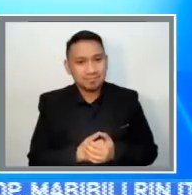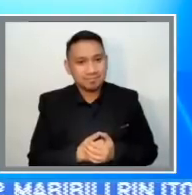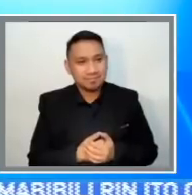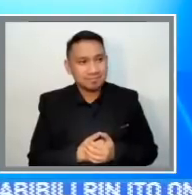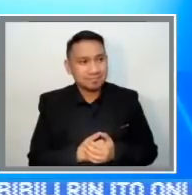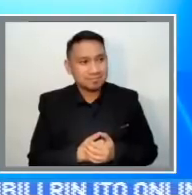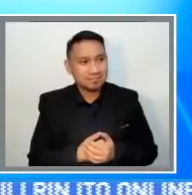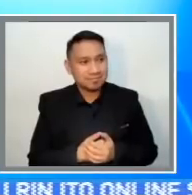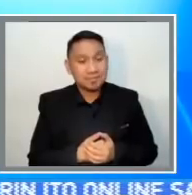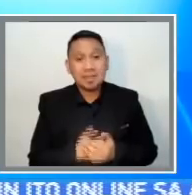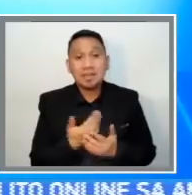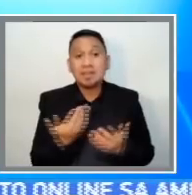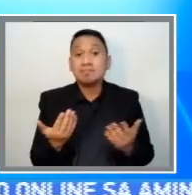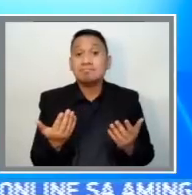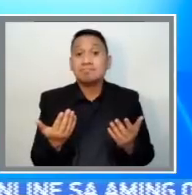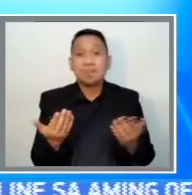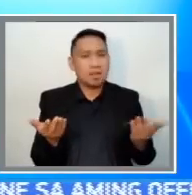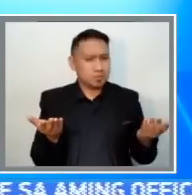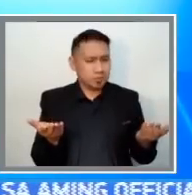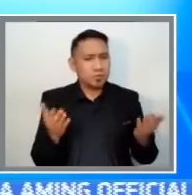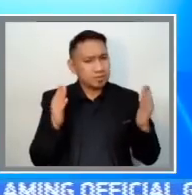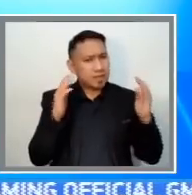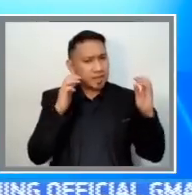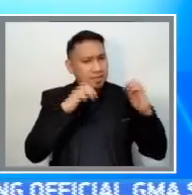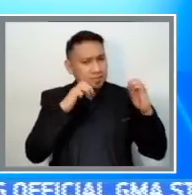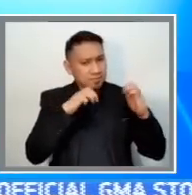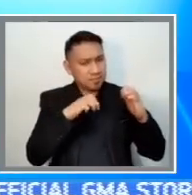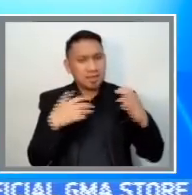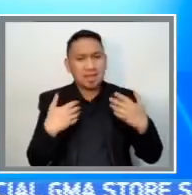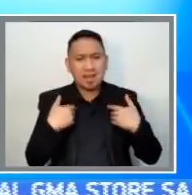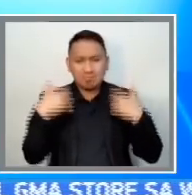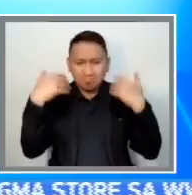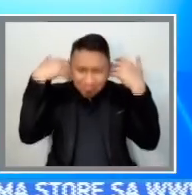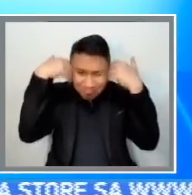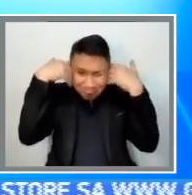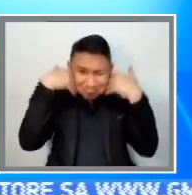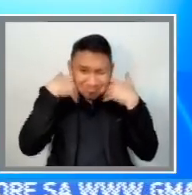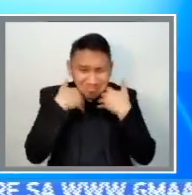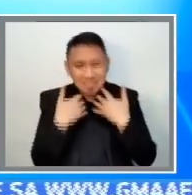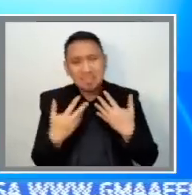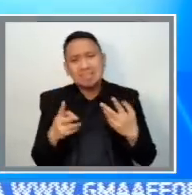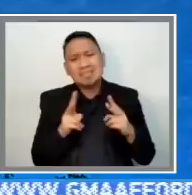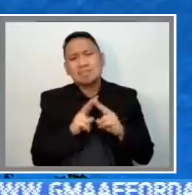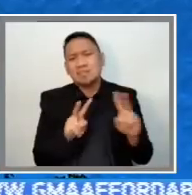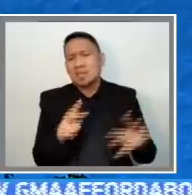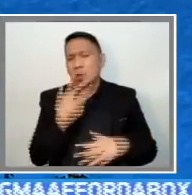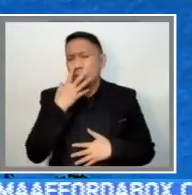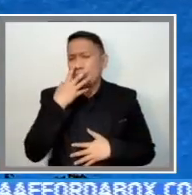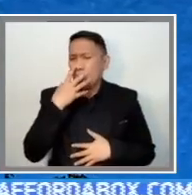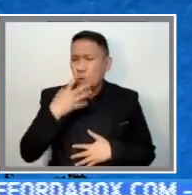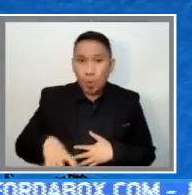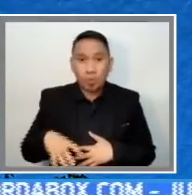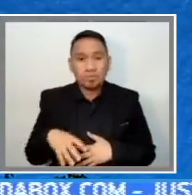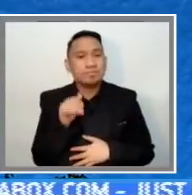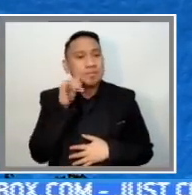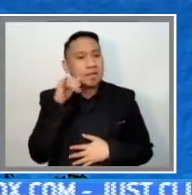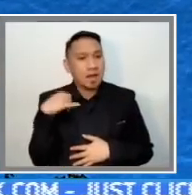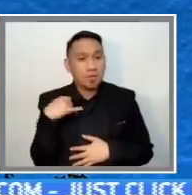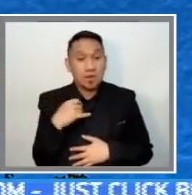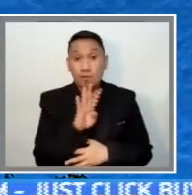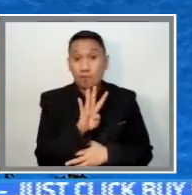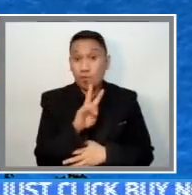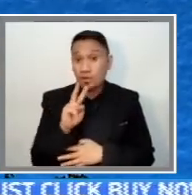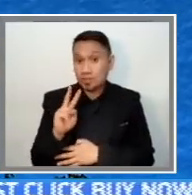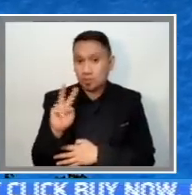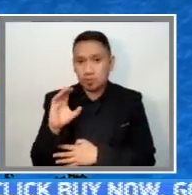Mga kapuso, asahan muli ang pagtagaktak na naman ng mga pawis natin dahil sa maalinsangang panahon. Kahapon, umabot sa 42 degrees